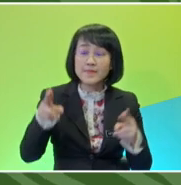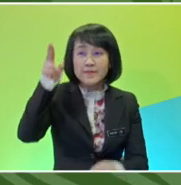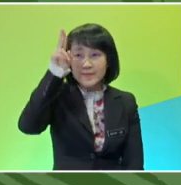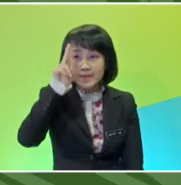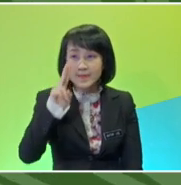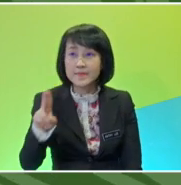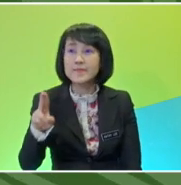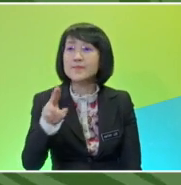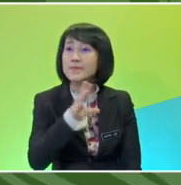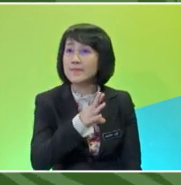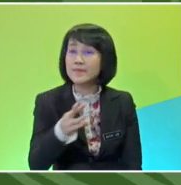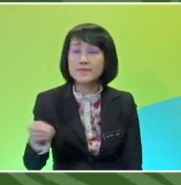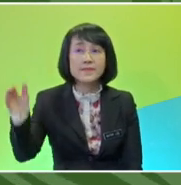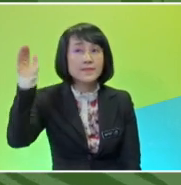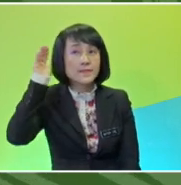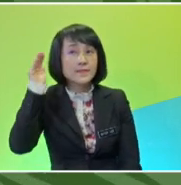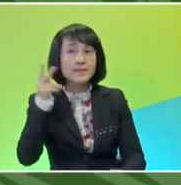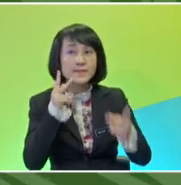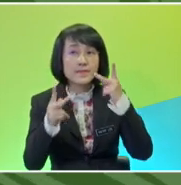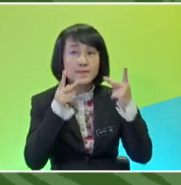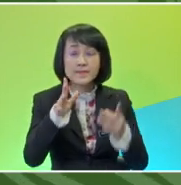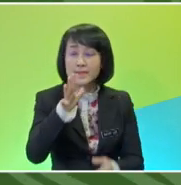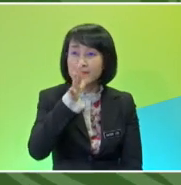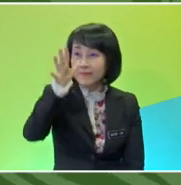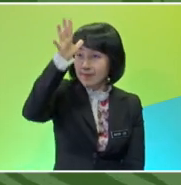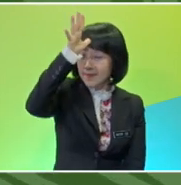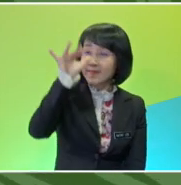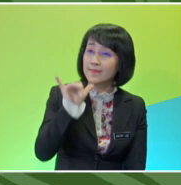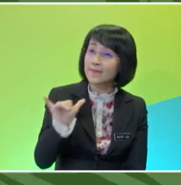dan mendengar kata ibu bapaknya